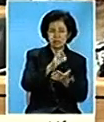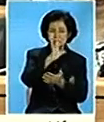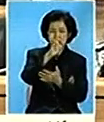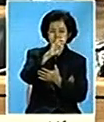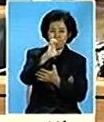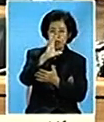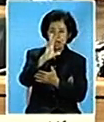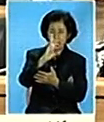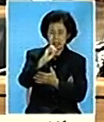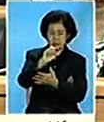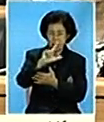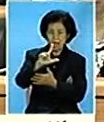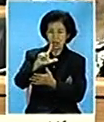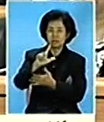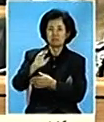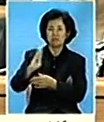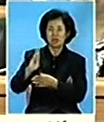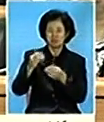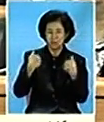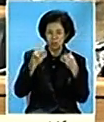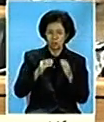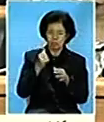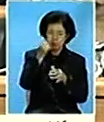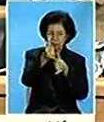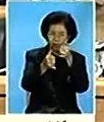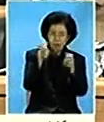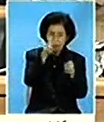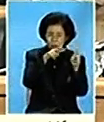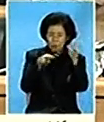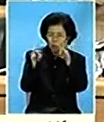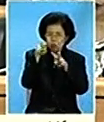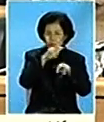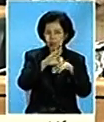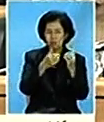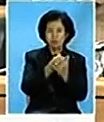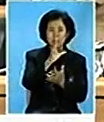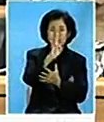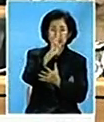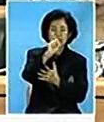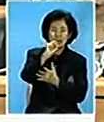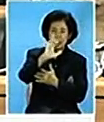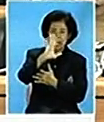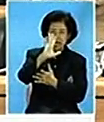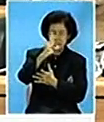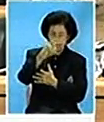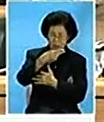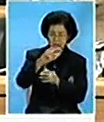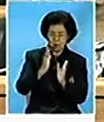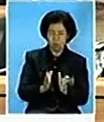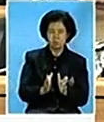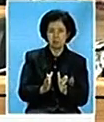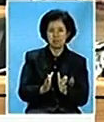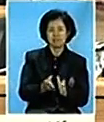บาทมีคนเข้าไปชมนะครับประมาณ 750,000 คนอย่างนี้เป็นต้นเนี่ย